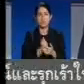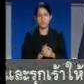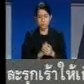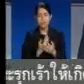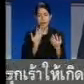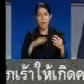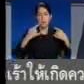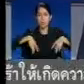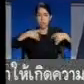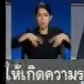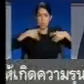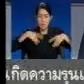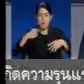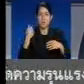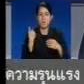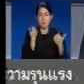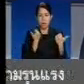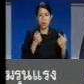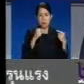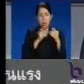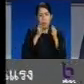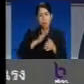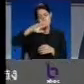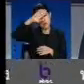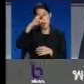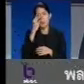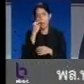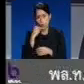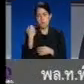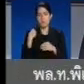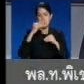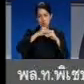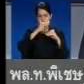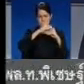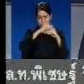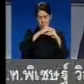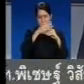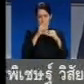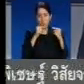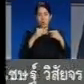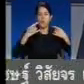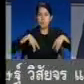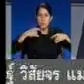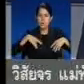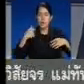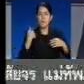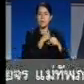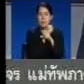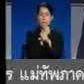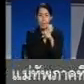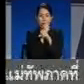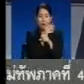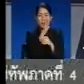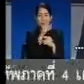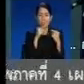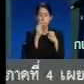มของผู้ป่วยสูงสุดประเทศหนึ่งเกิดความตื่นตัวมากขึ้นค่ะโดยประเทศนี้ได้เตรียมมาตรการเพื่อรับมือกับโรคไว้สูงสุดถึงขั้นปิดประเ